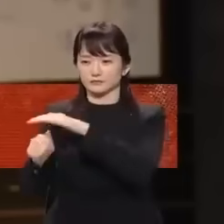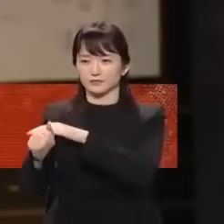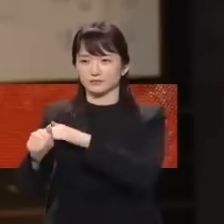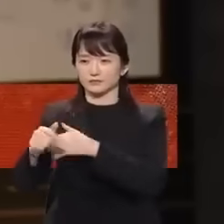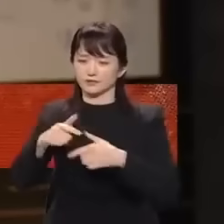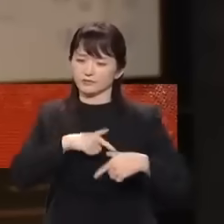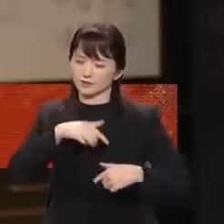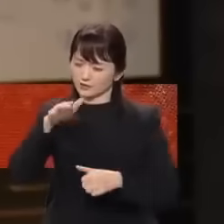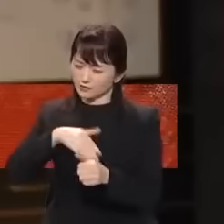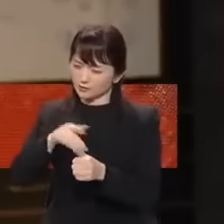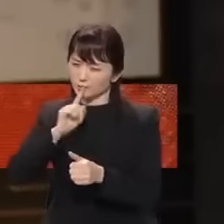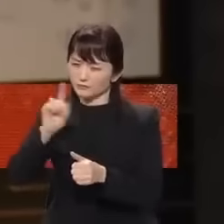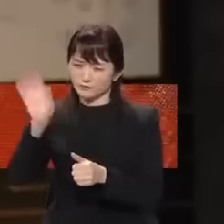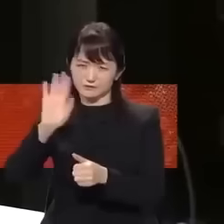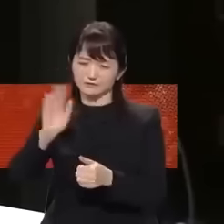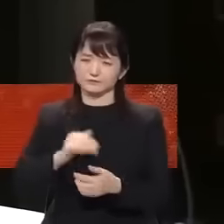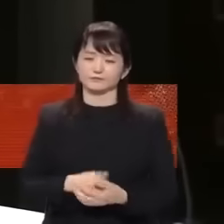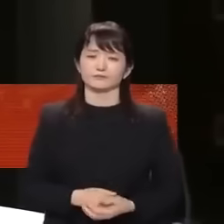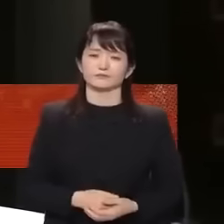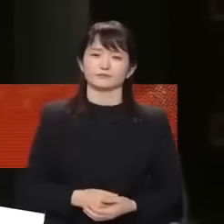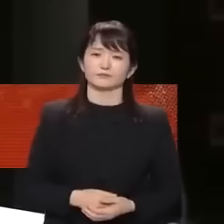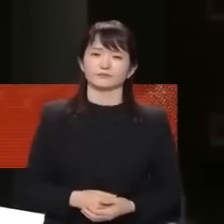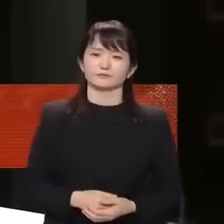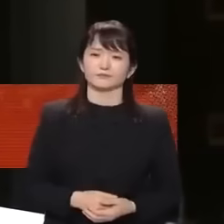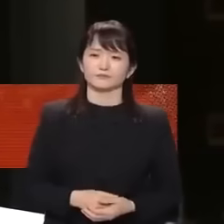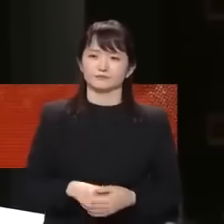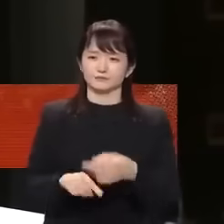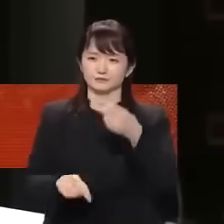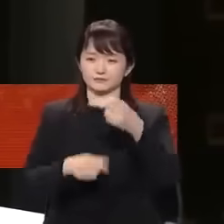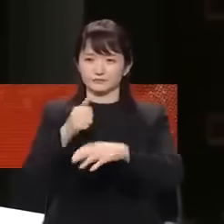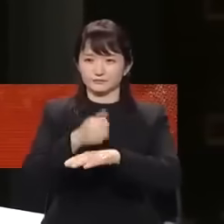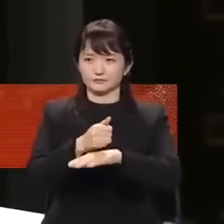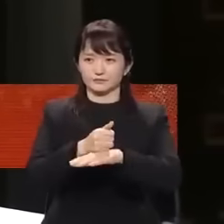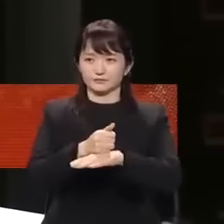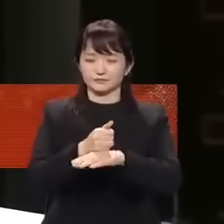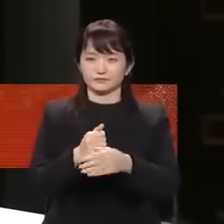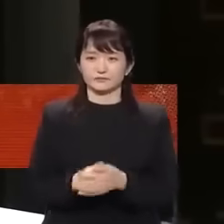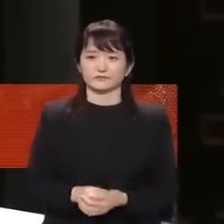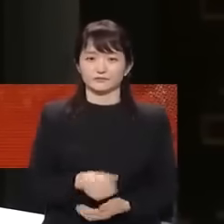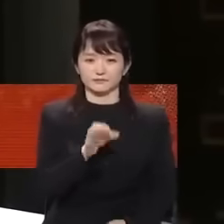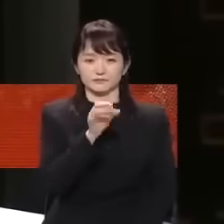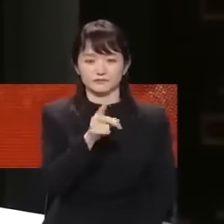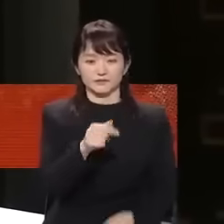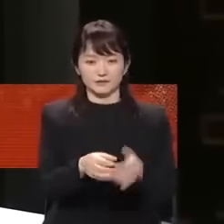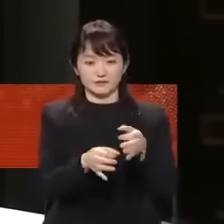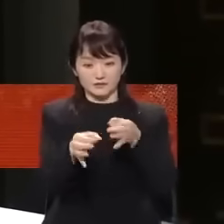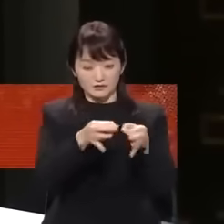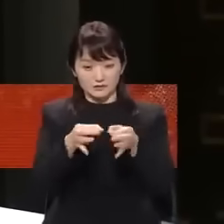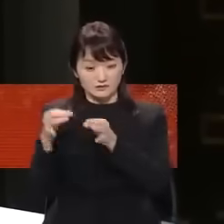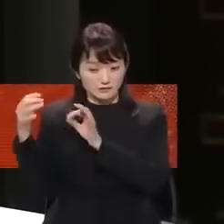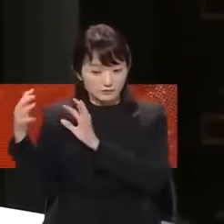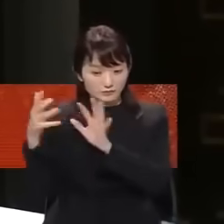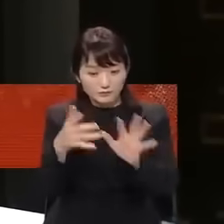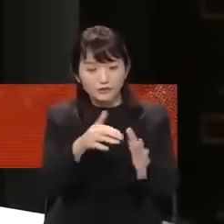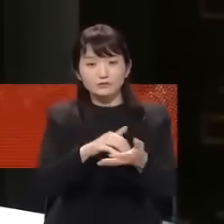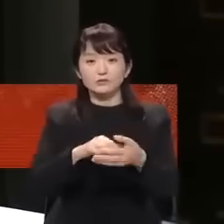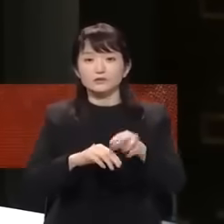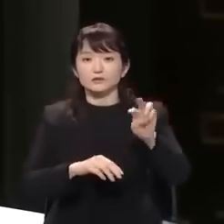거 같습니다음 자이 연말까지 300만 명이 예산 시장을 찾을 거라고